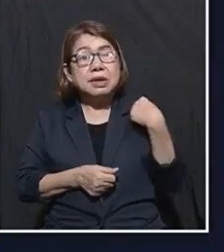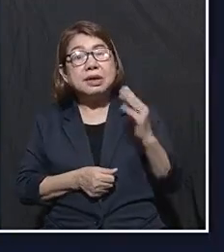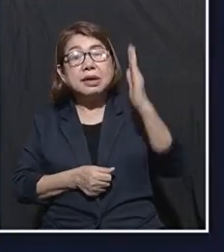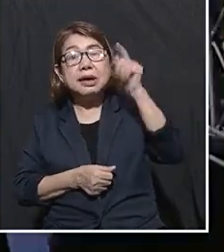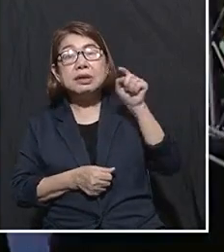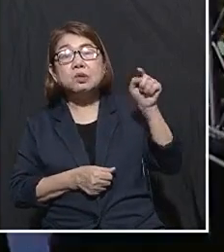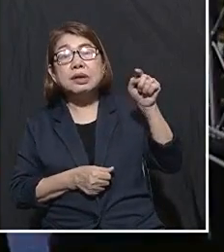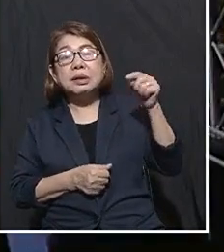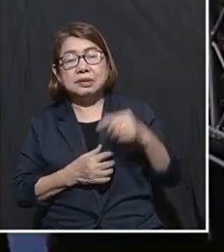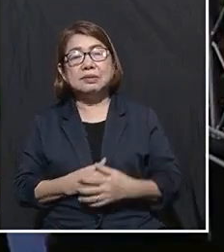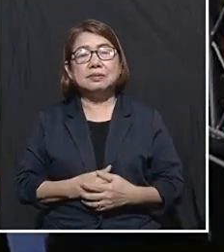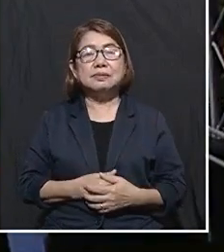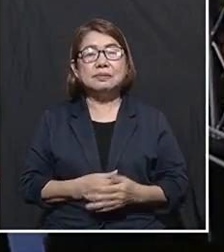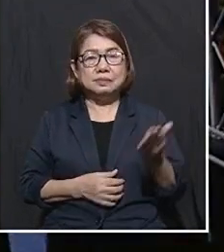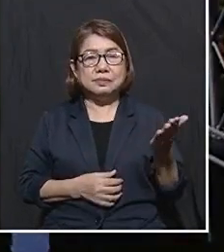ยครับ